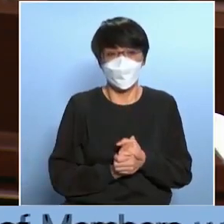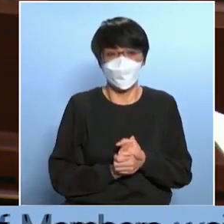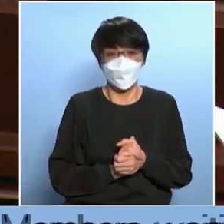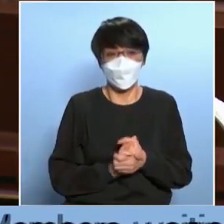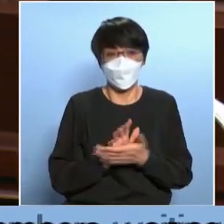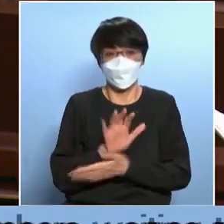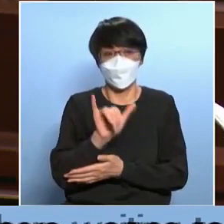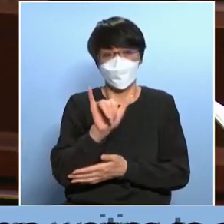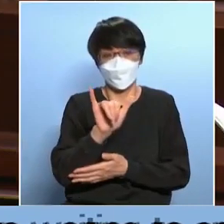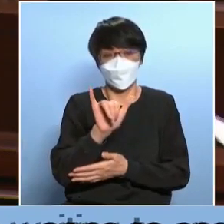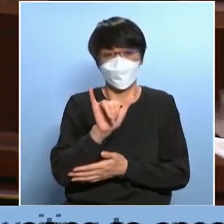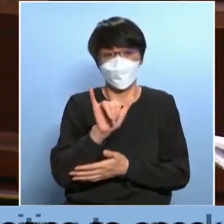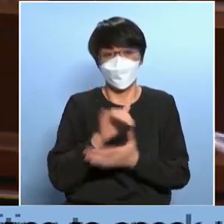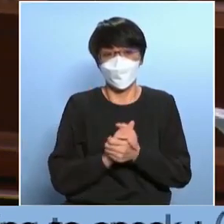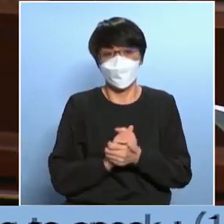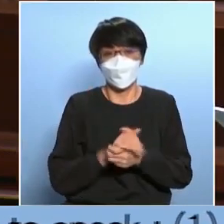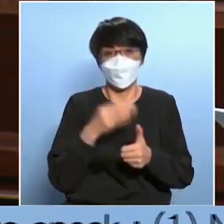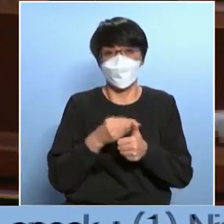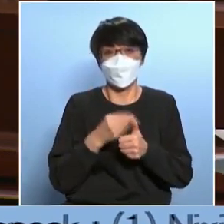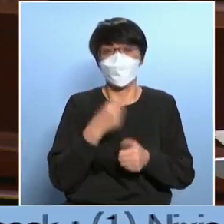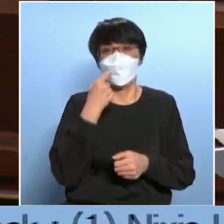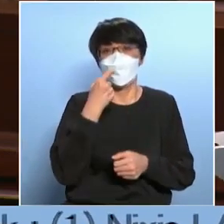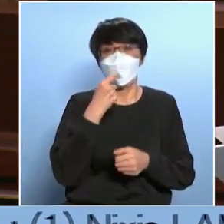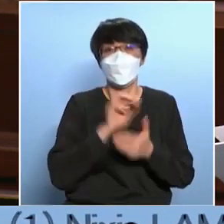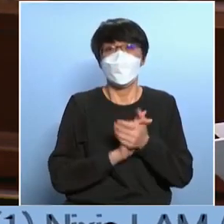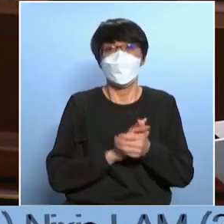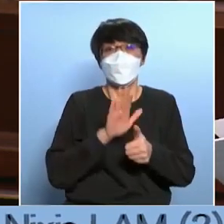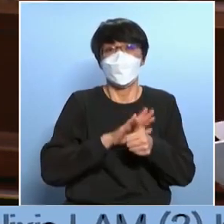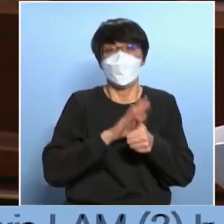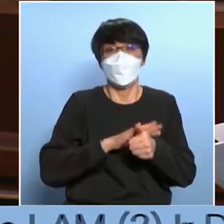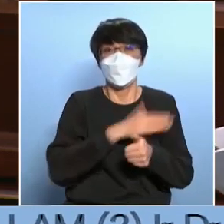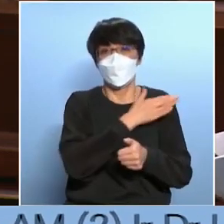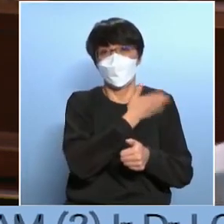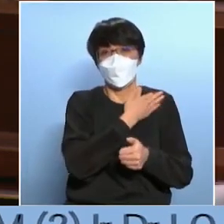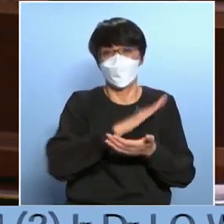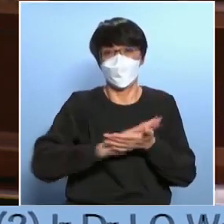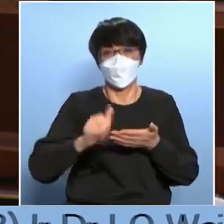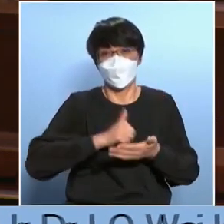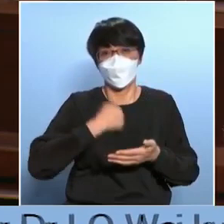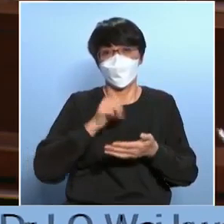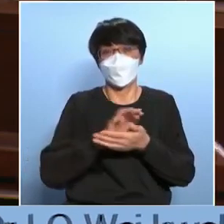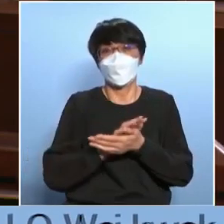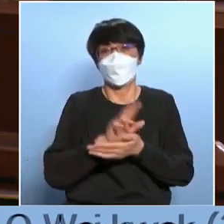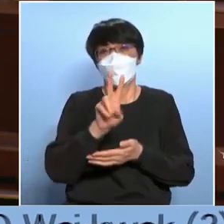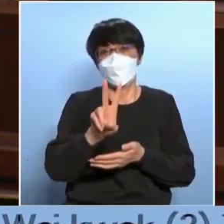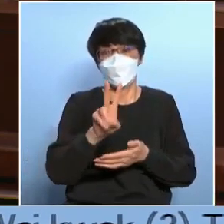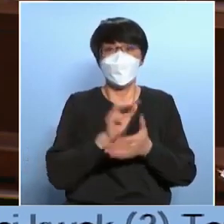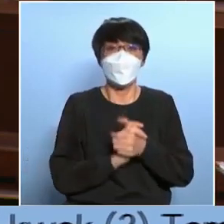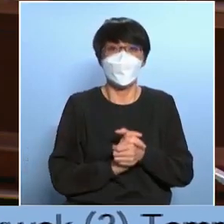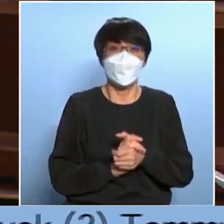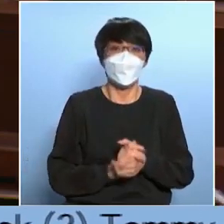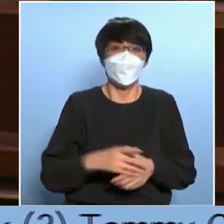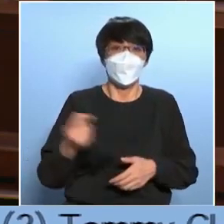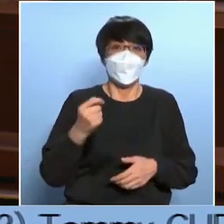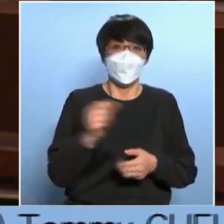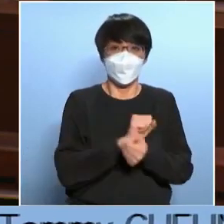要6年，訓練一個牙齒的護理員衛生員都要2年的，所以這個不是短期可以